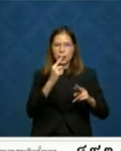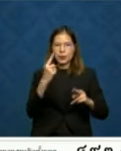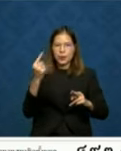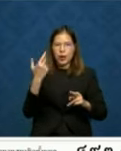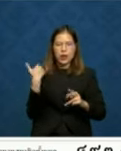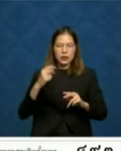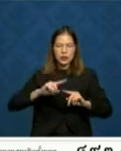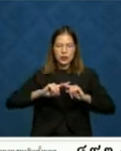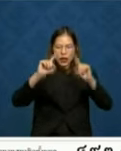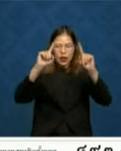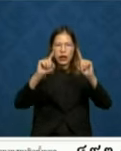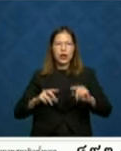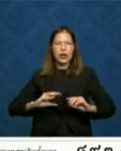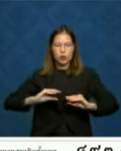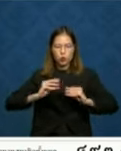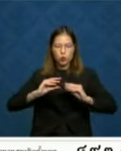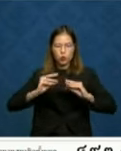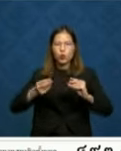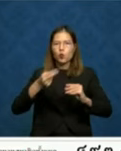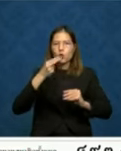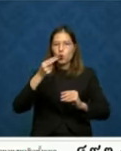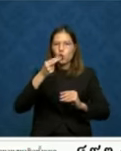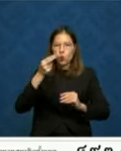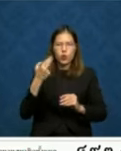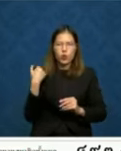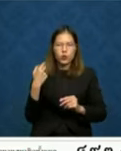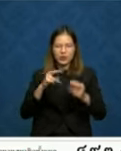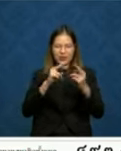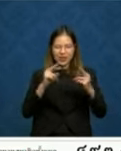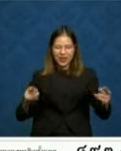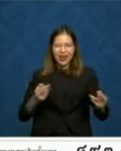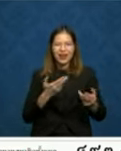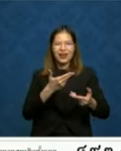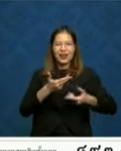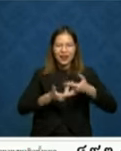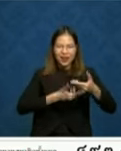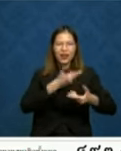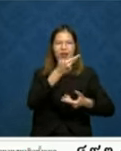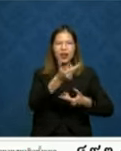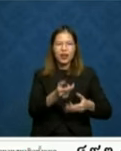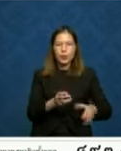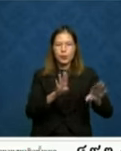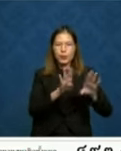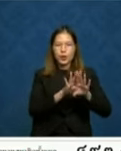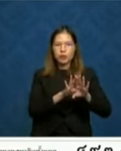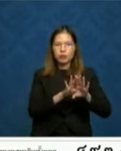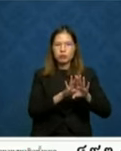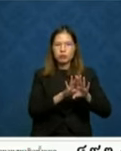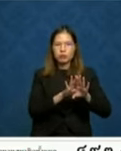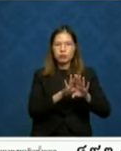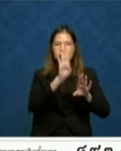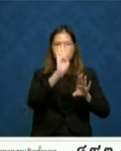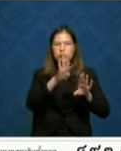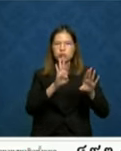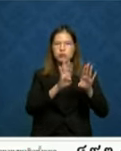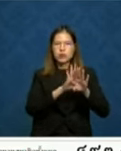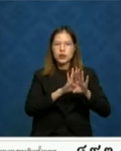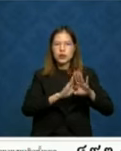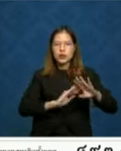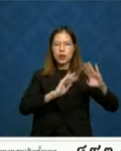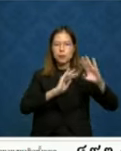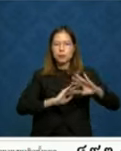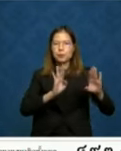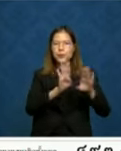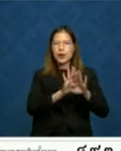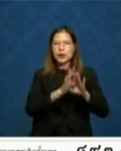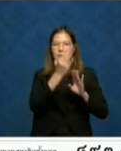แต่บุหรี่นะครับในร้านสะดวกซื้อต้องปิดไว้ครับบุหรี่ปิดไว้ครับ